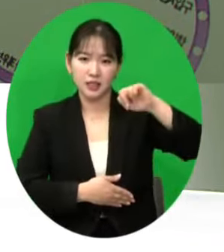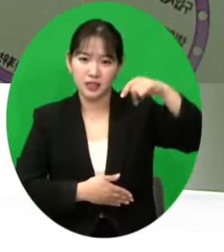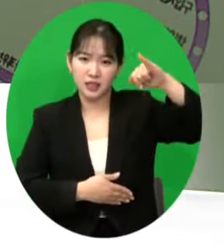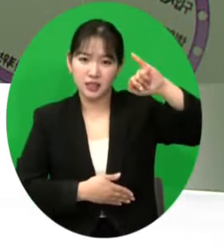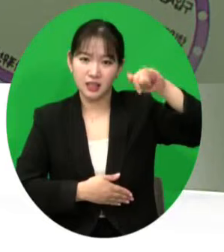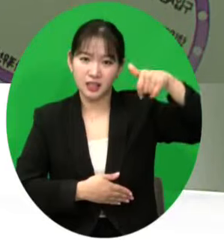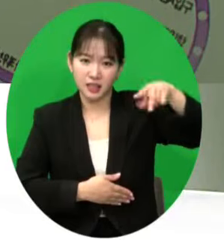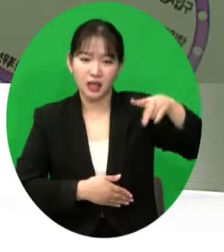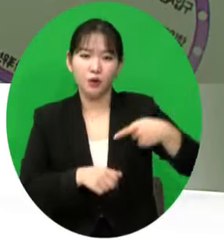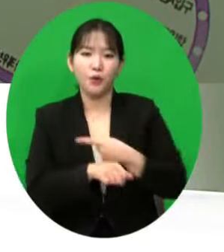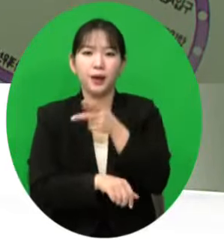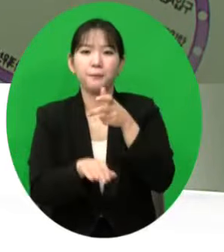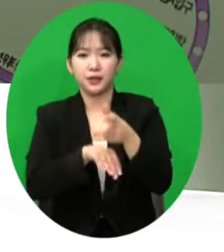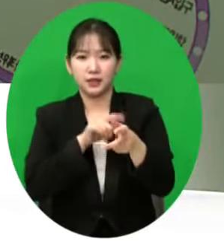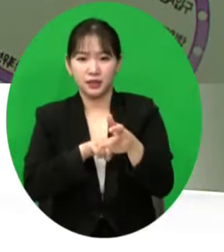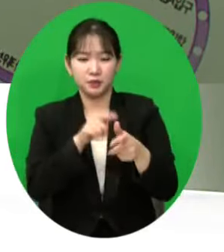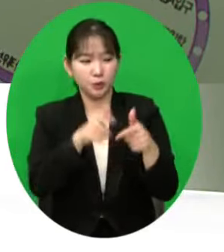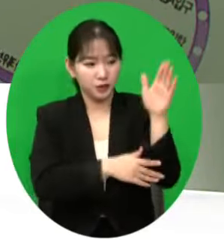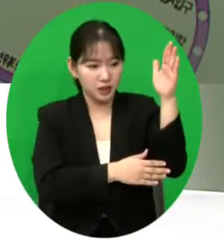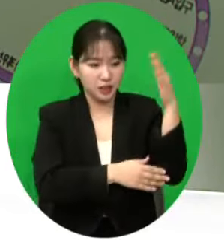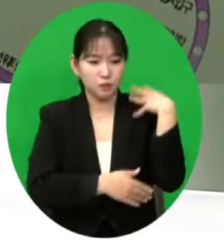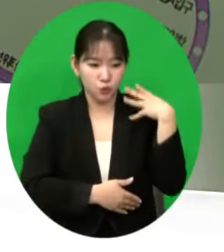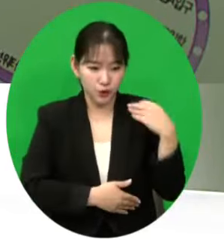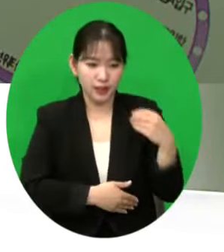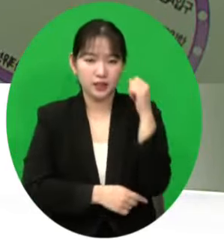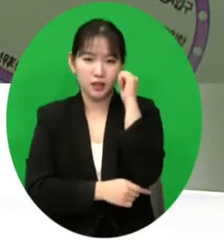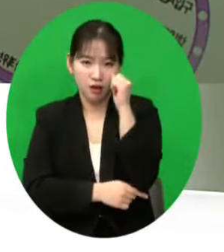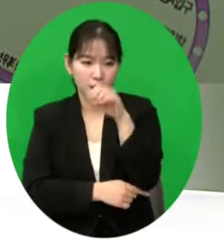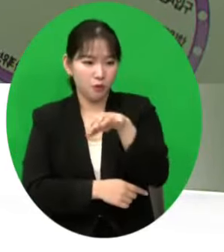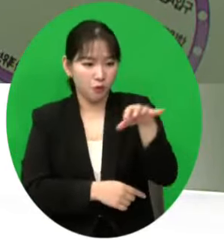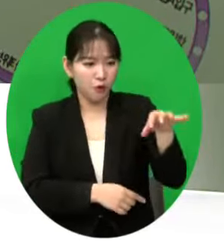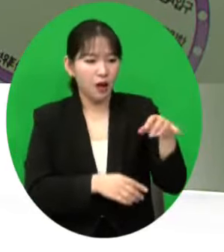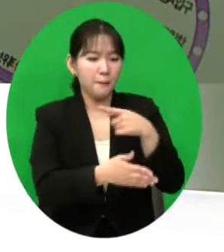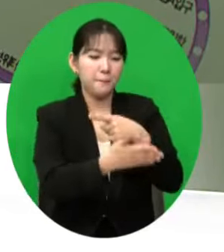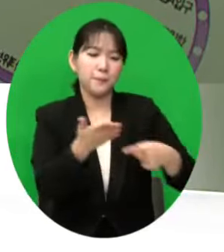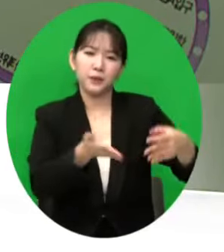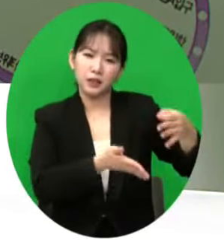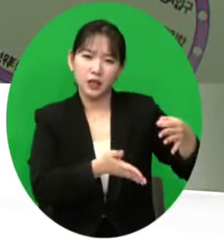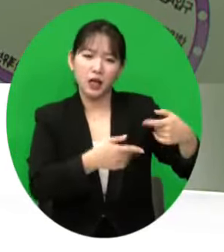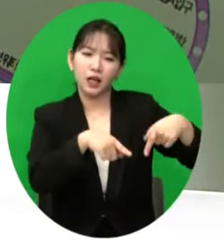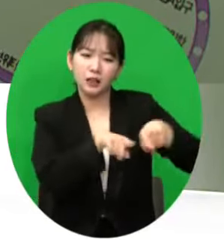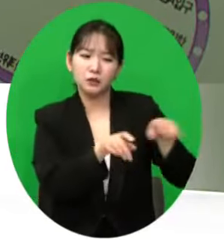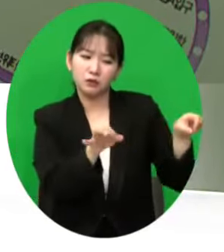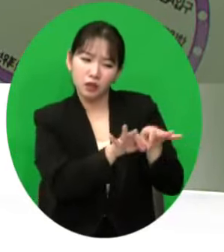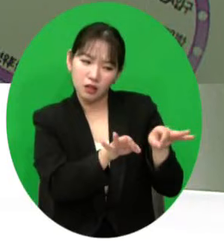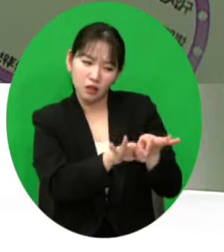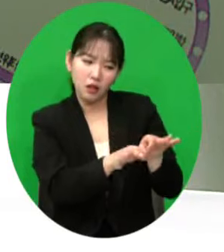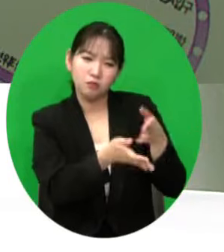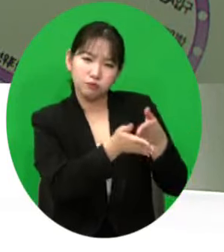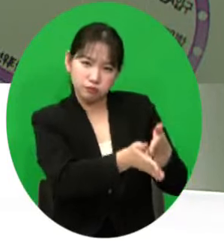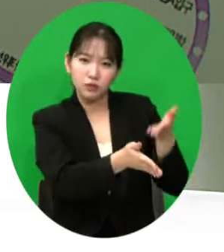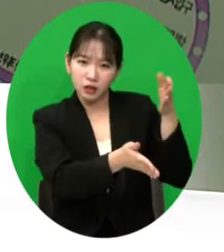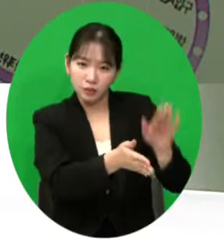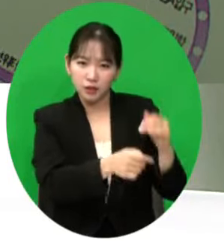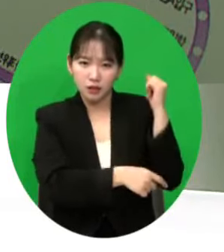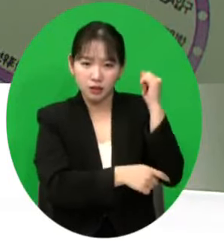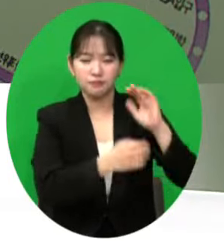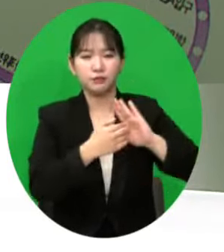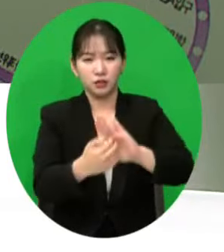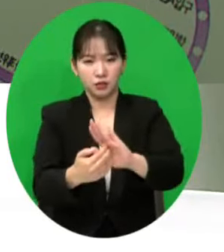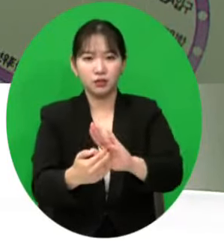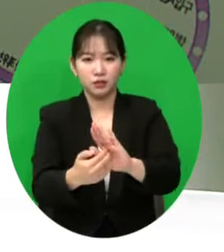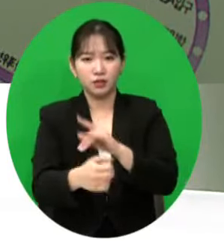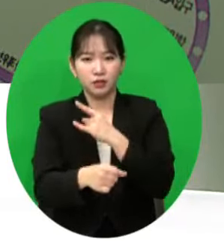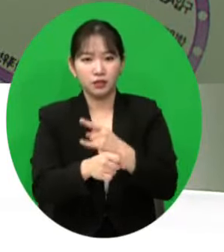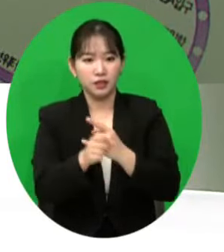버스입니다. 목포시가 무안군과 영암군에 손실 부담을 공동으로 하자고 제안했지만 영암군이 이를